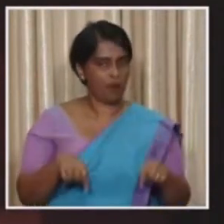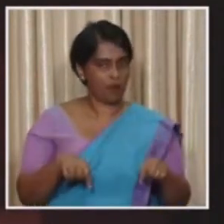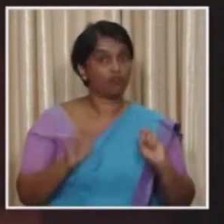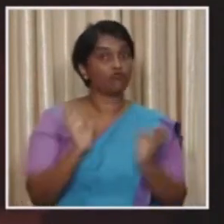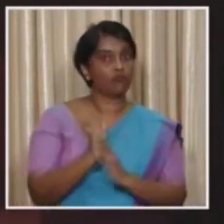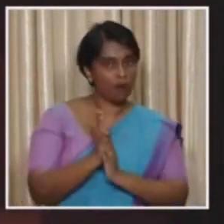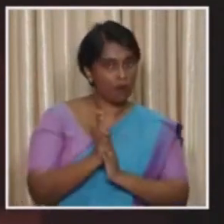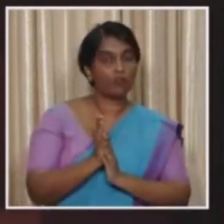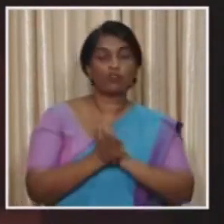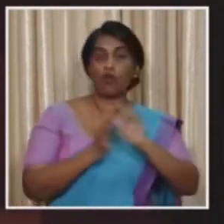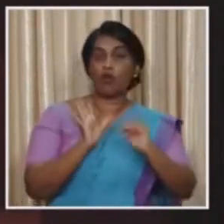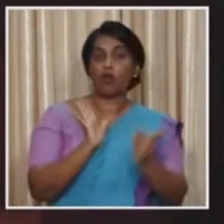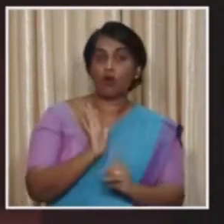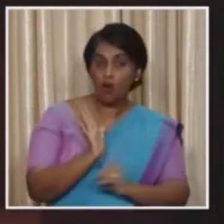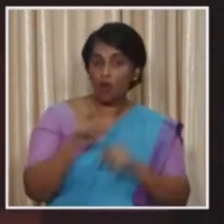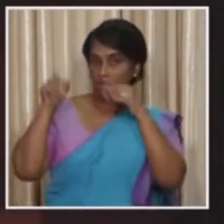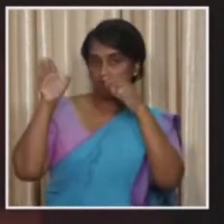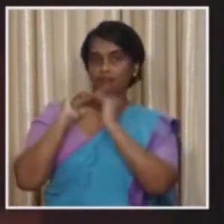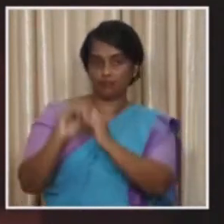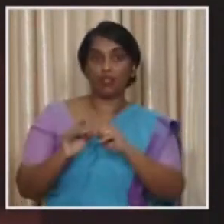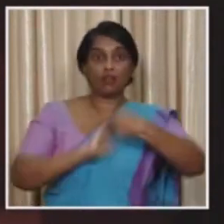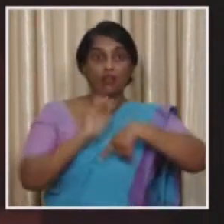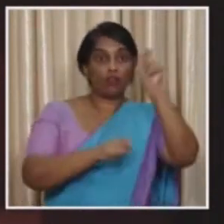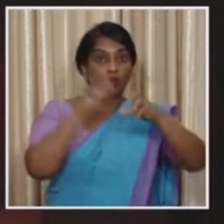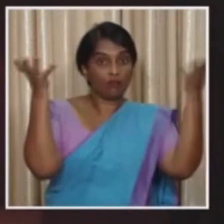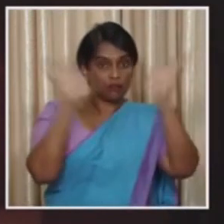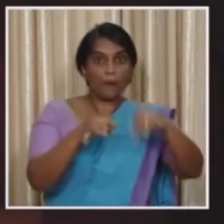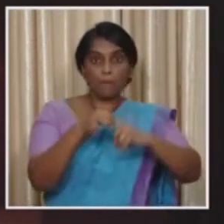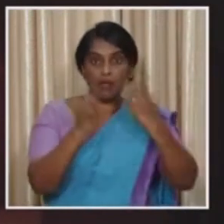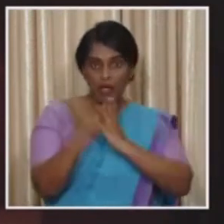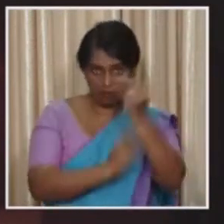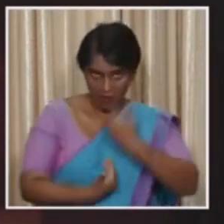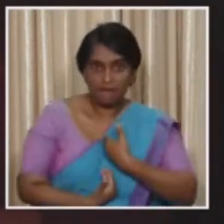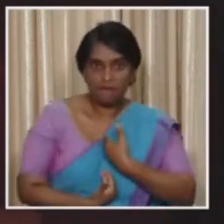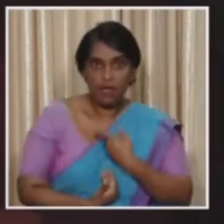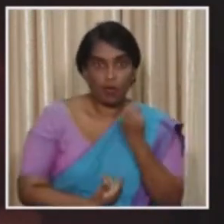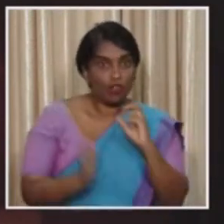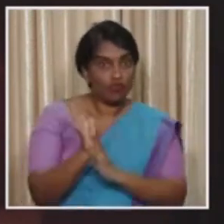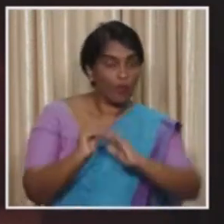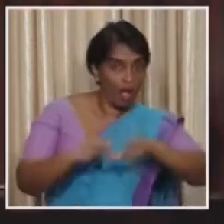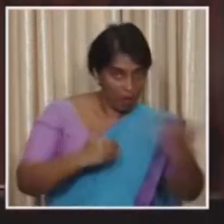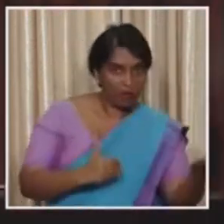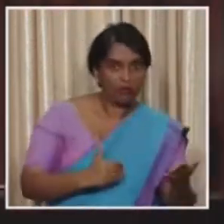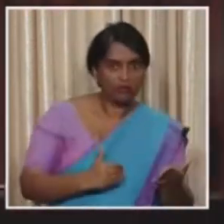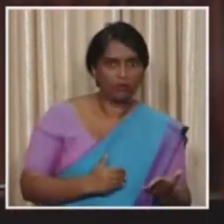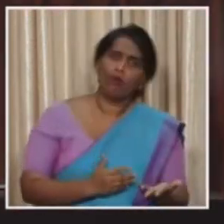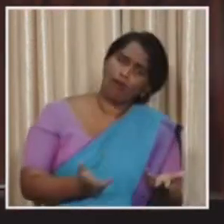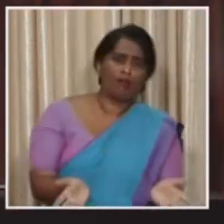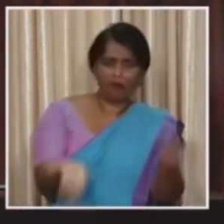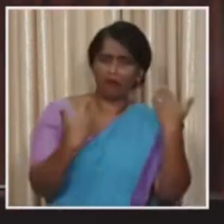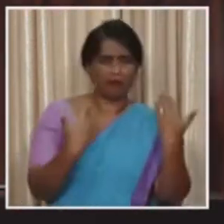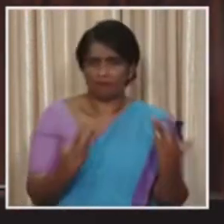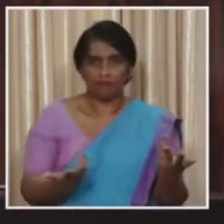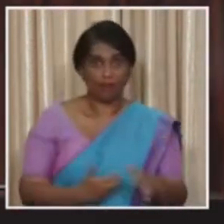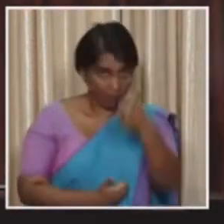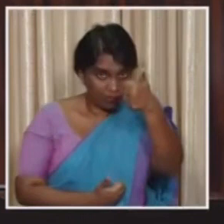කමිටු රැස්වීම ශාලාවක මේ රටේ නිලධාරීන් කැඳවලා ප්‍රශ්න කිරීමේ අයිතිය තියෙනවා මුදල් කාරක සභාවෙන් පිට. ඕනේ ඉලක්ක දොන්න. එහෙමද? ඔව්.